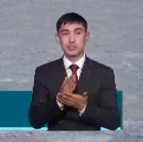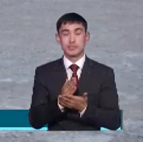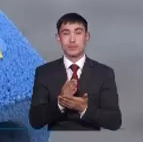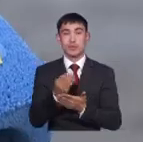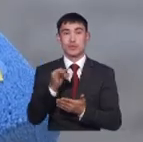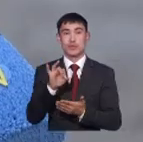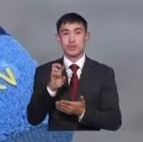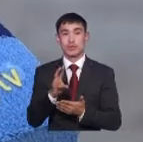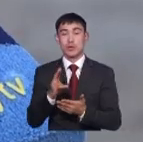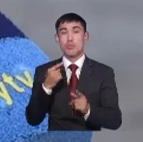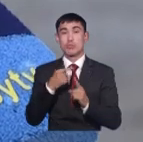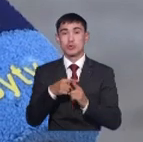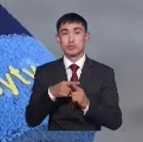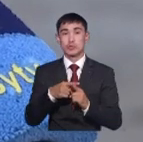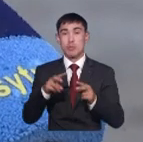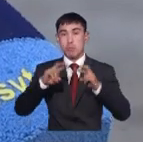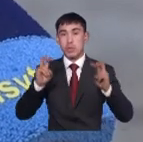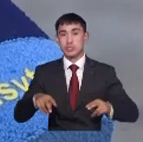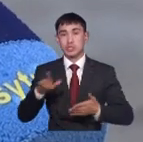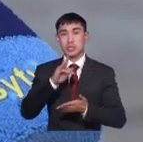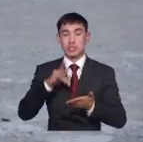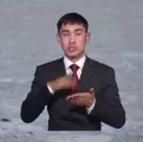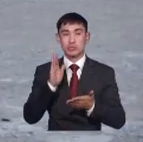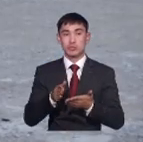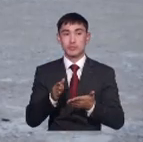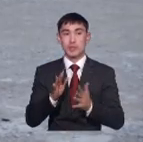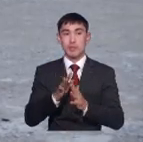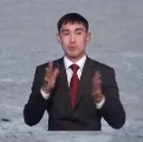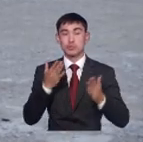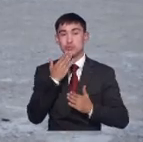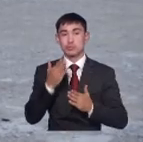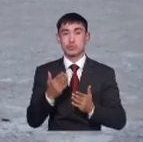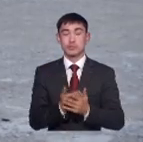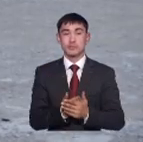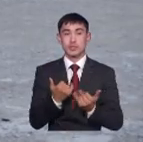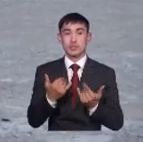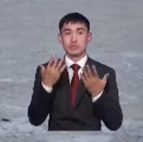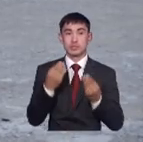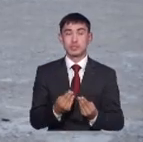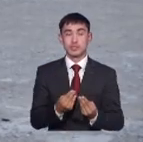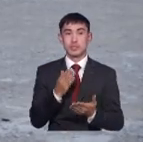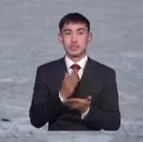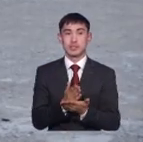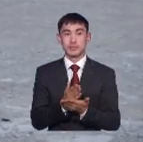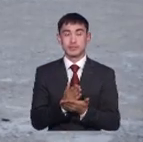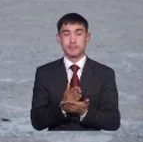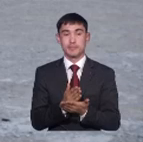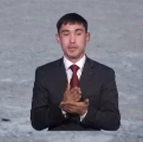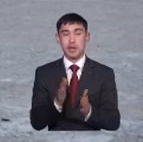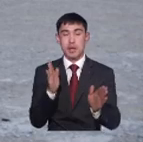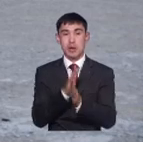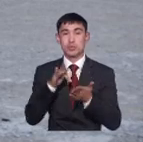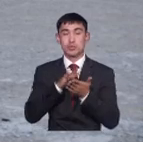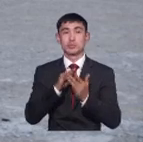Луи Виттон, плюс вот палаточные городки, так как большой спрос на сегодняшний день есть на это,